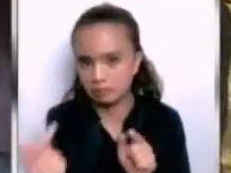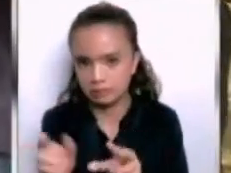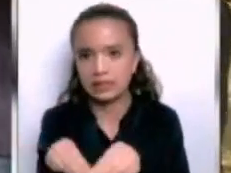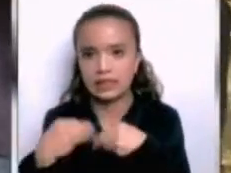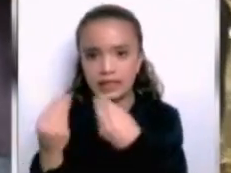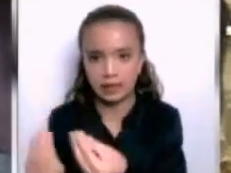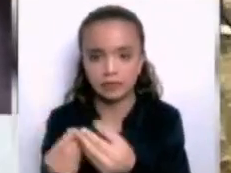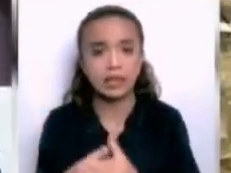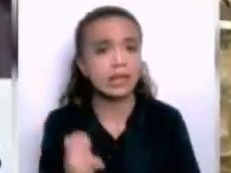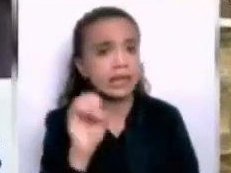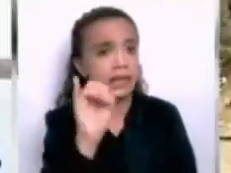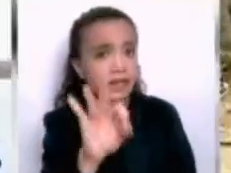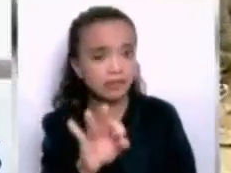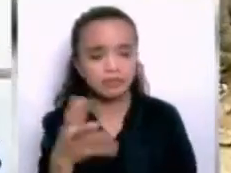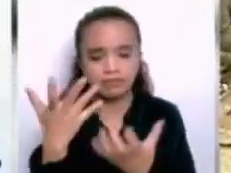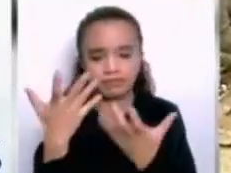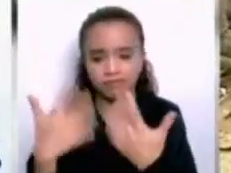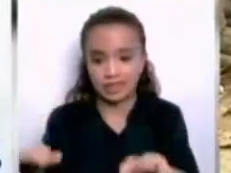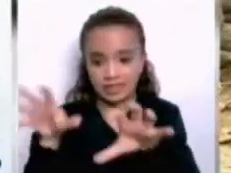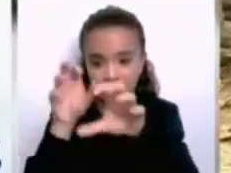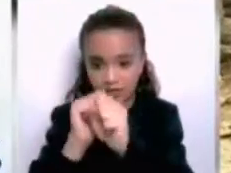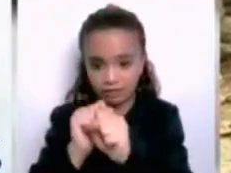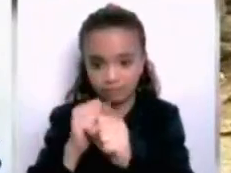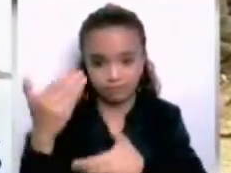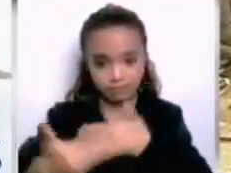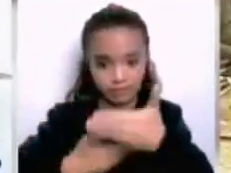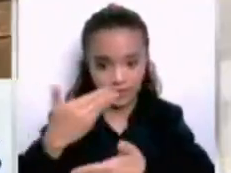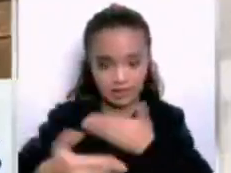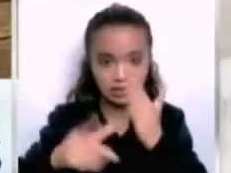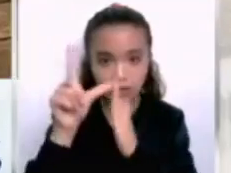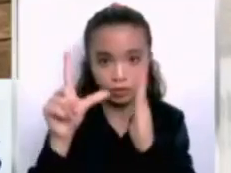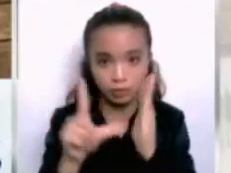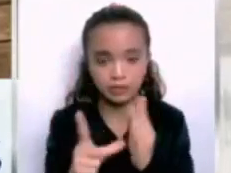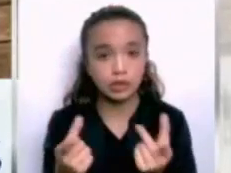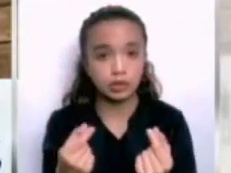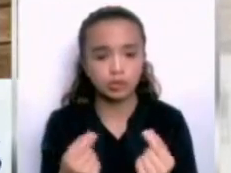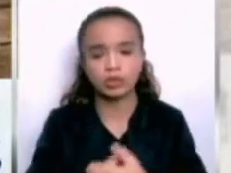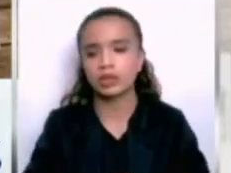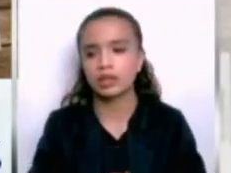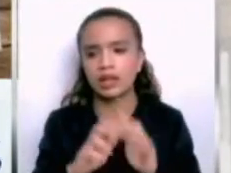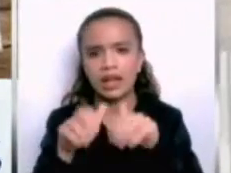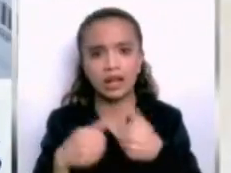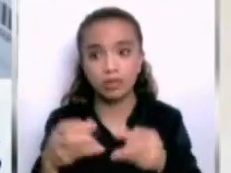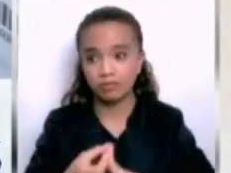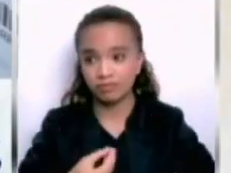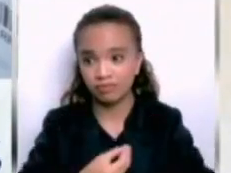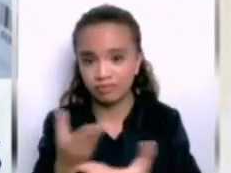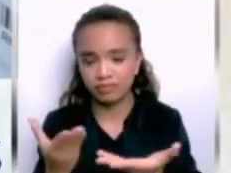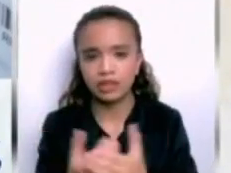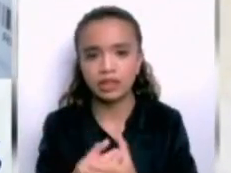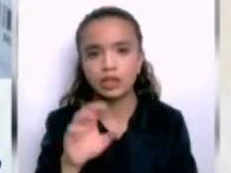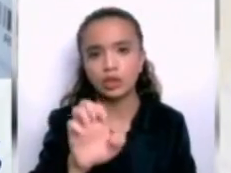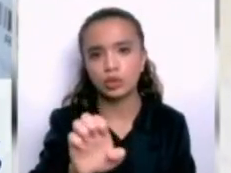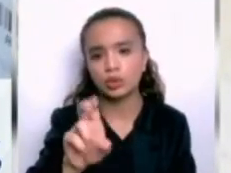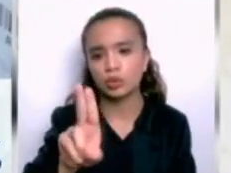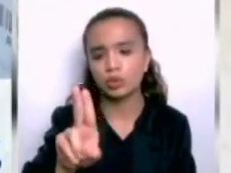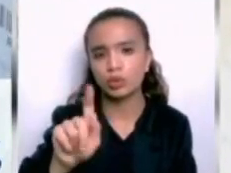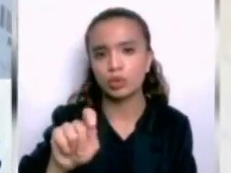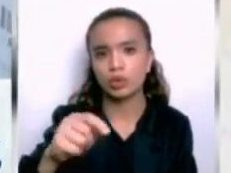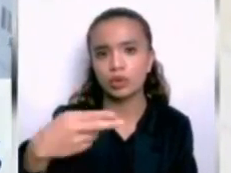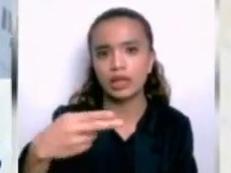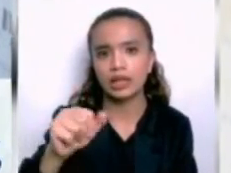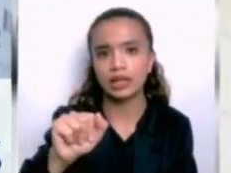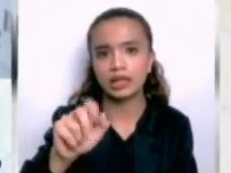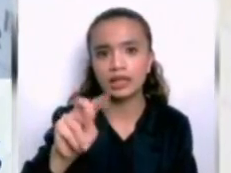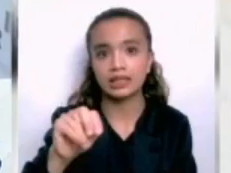natapos na ang legal na proseso idispose raw ang mga ito sa pamamagitan ng euthanasia o Mercy killing kung meron